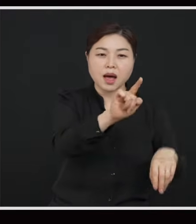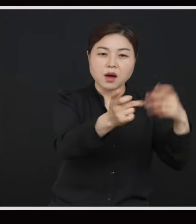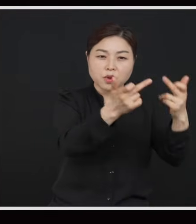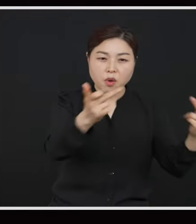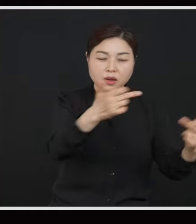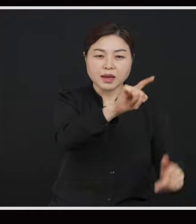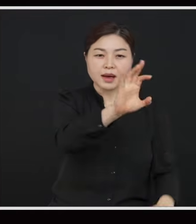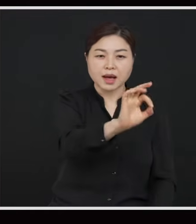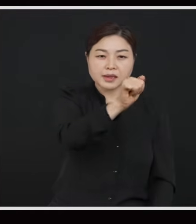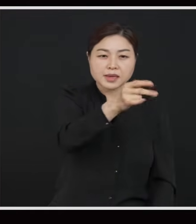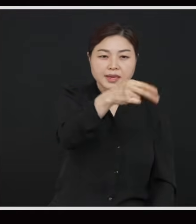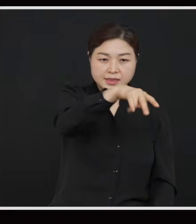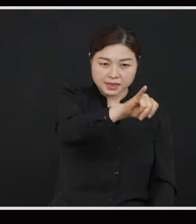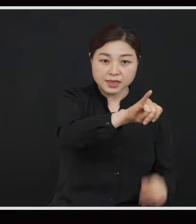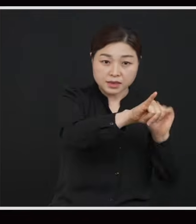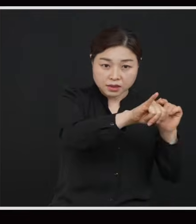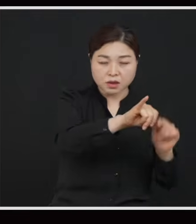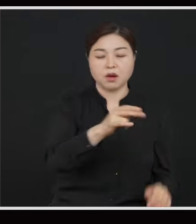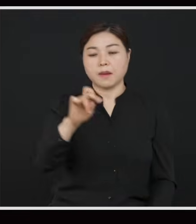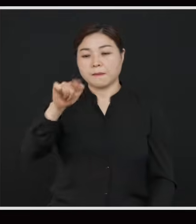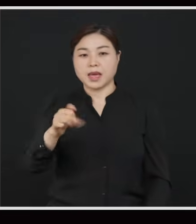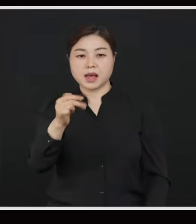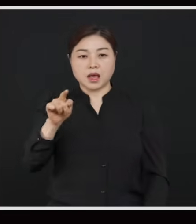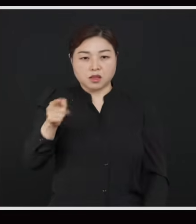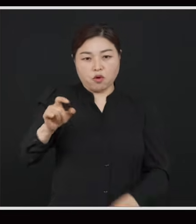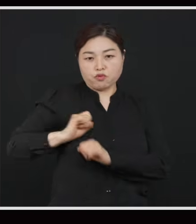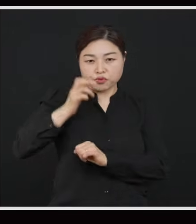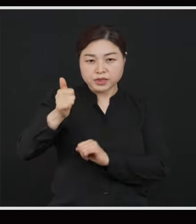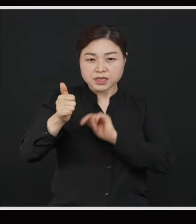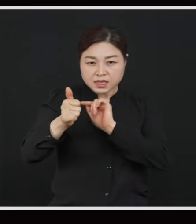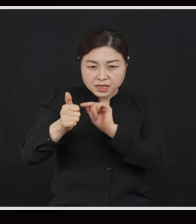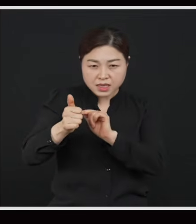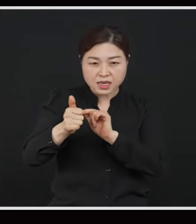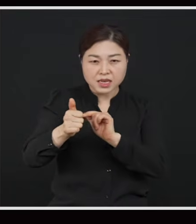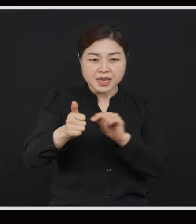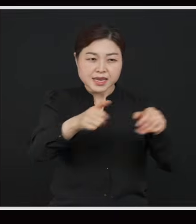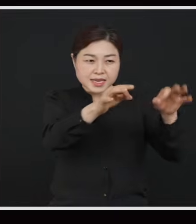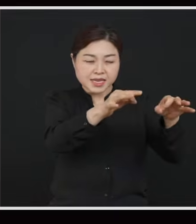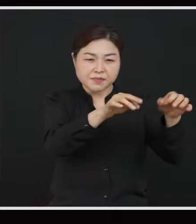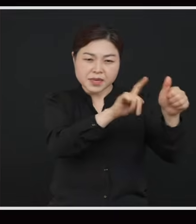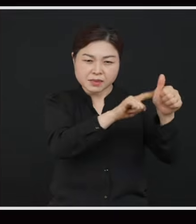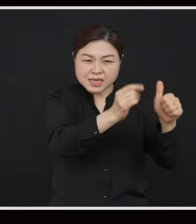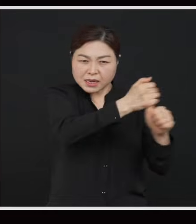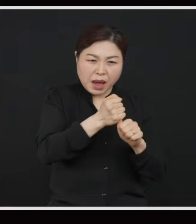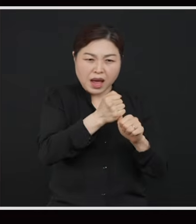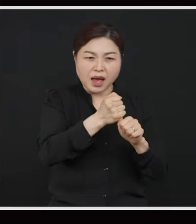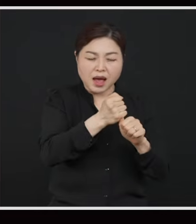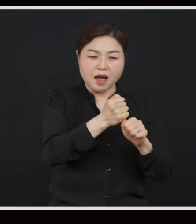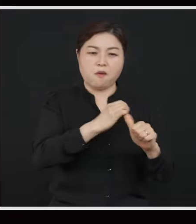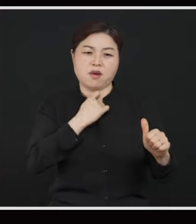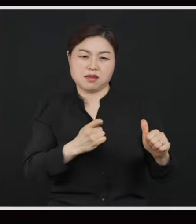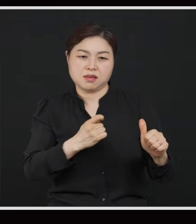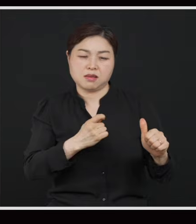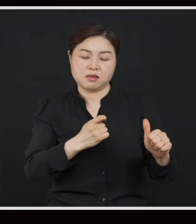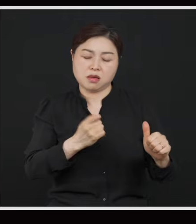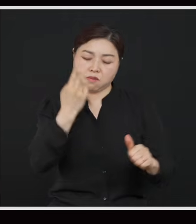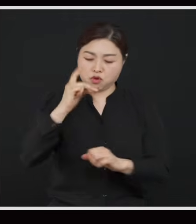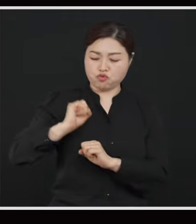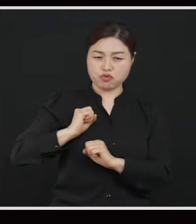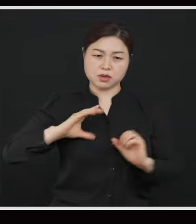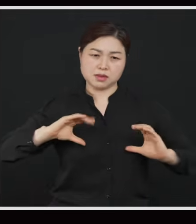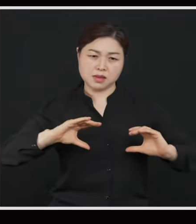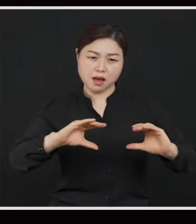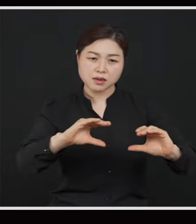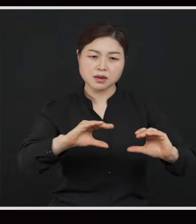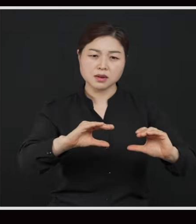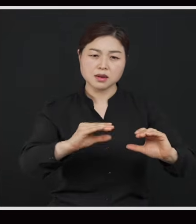그랬더니 메가더의 해병대가 저거를 잡으러 가야 되겠는데 미군은 탱크하고 트럭하고